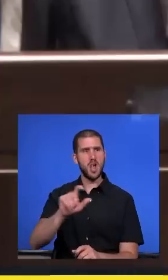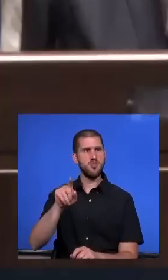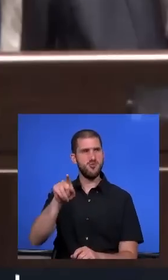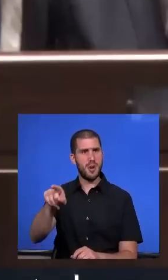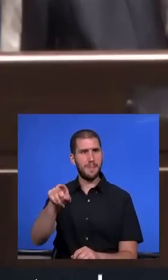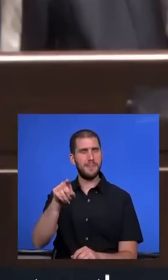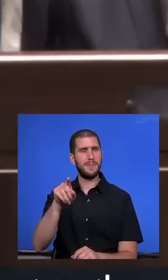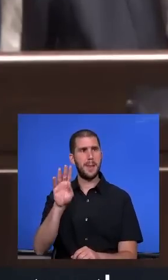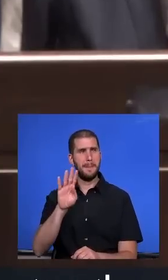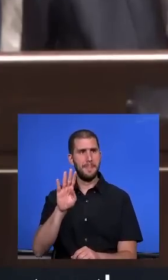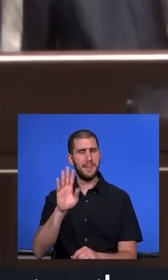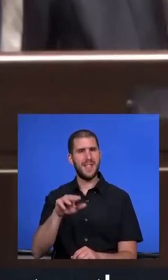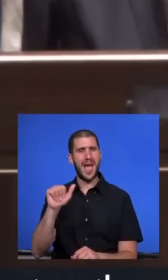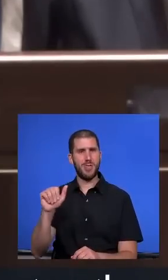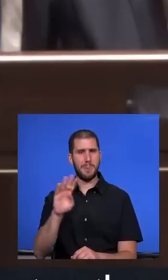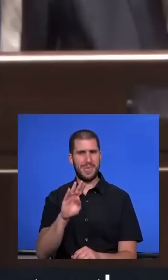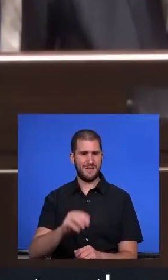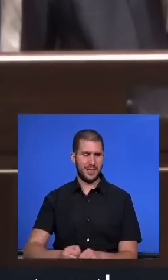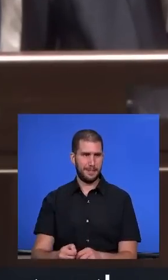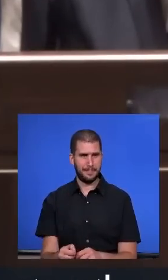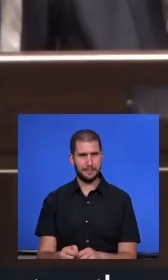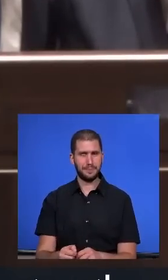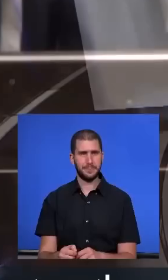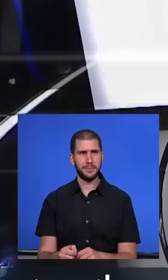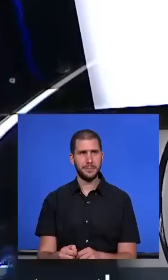מאשימה כלפי נתניהו וארנון בר דוד.